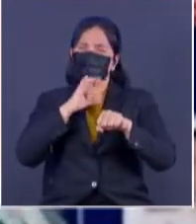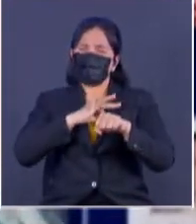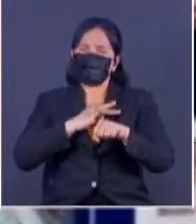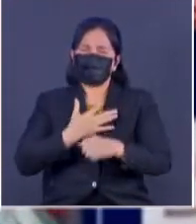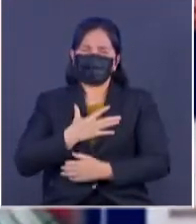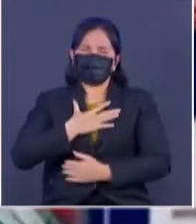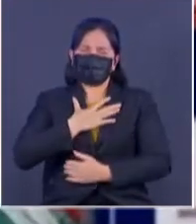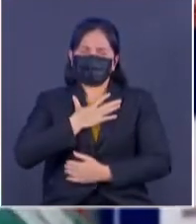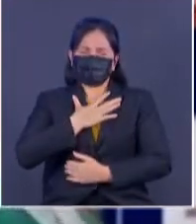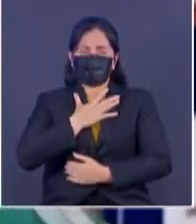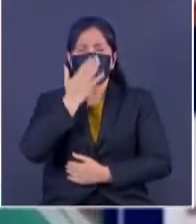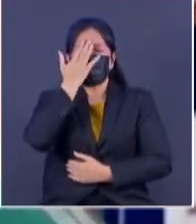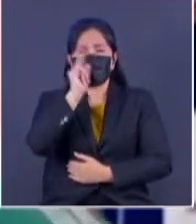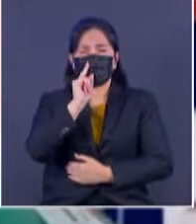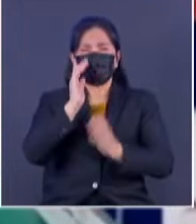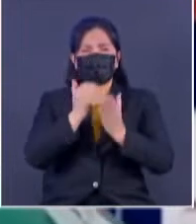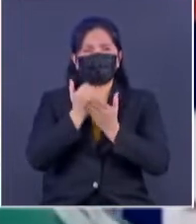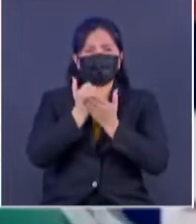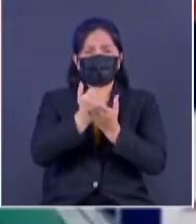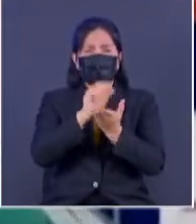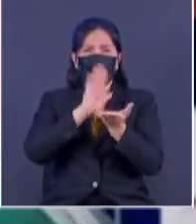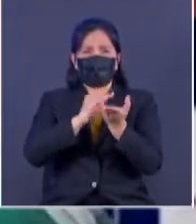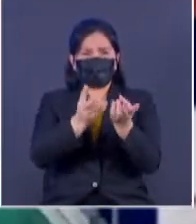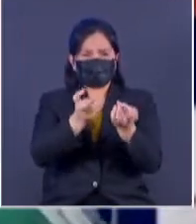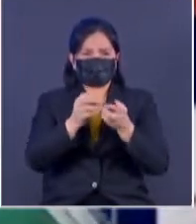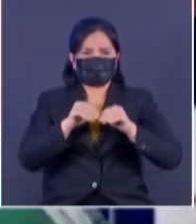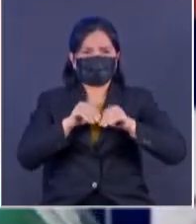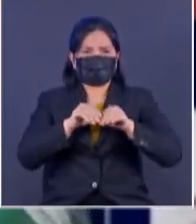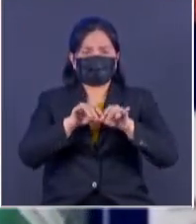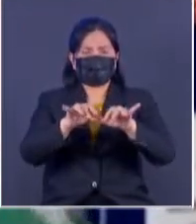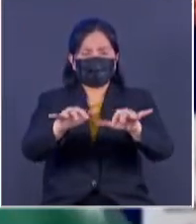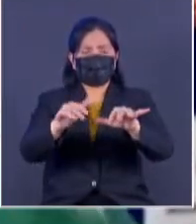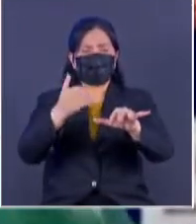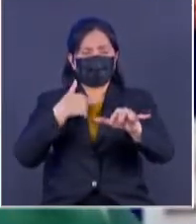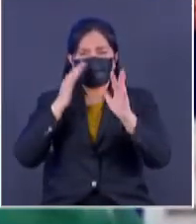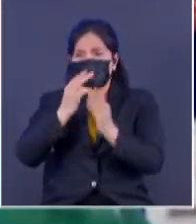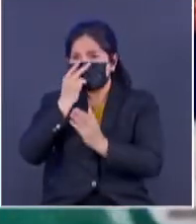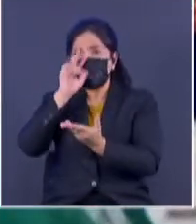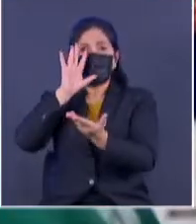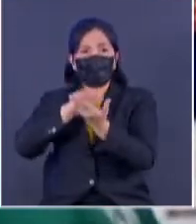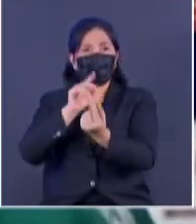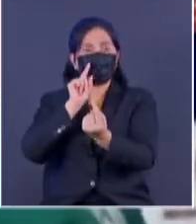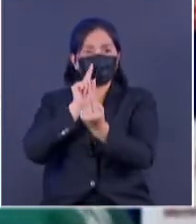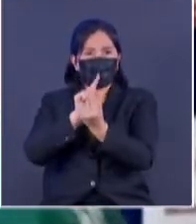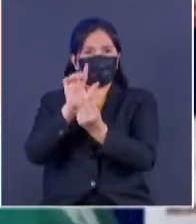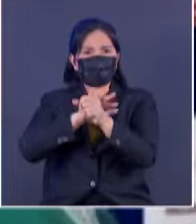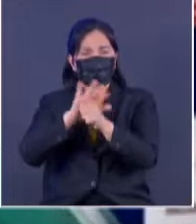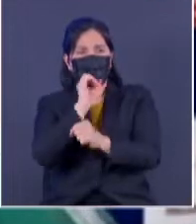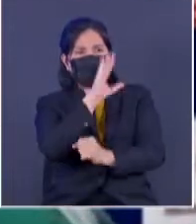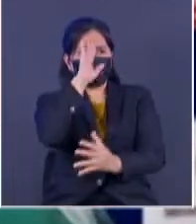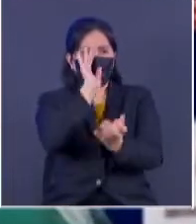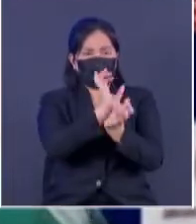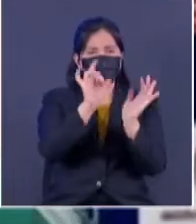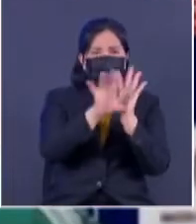ะเนื่องจากว่าทุกคนที่ช่วยกันแชร์ข้อมูลในโลกโซเชียลมีเดียแล้วก็มีพลเมืองดีแจ้งมายังตำรวจทำให้ตำรวจเนี่ยสามารถ